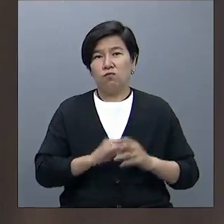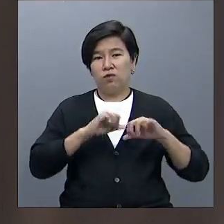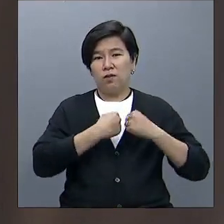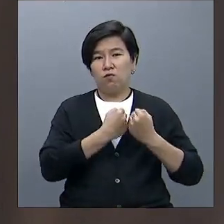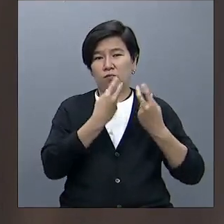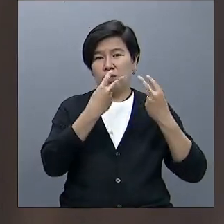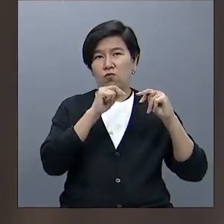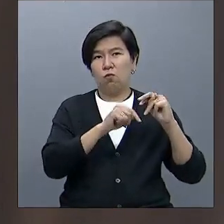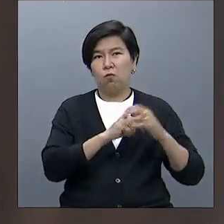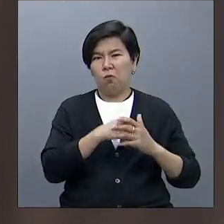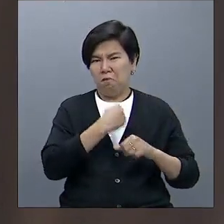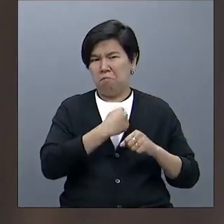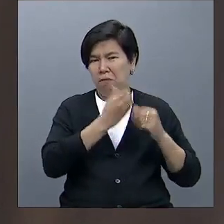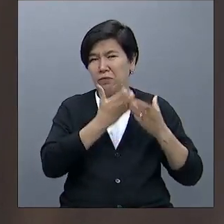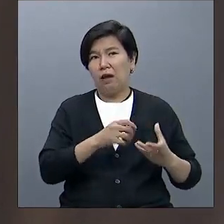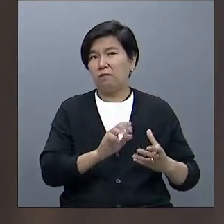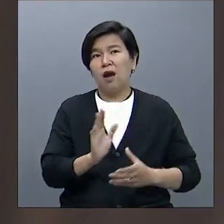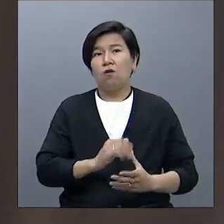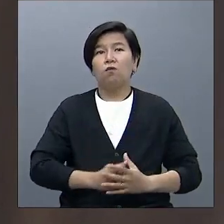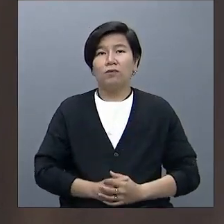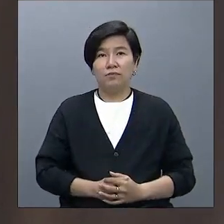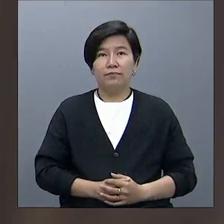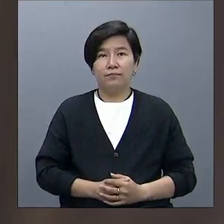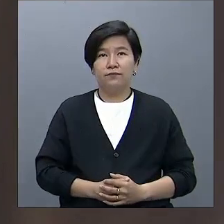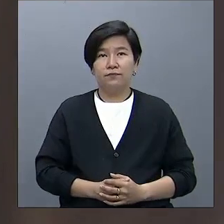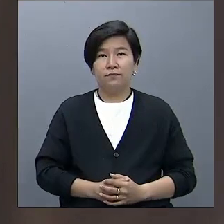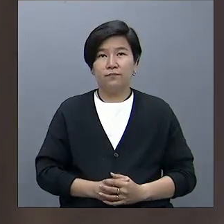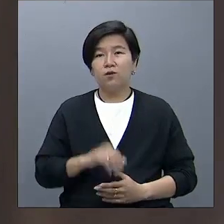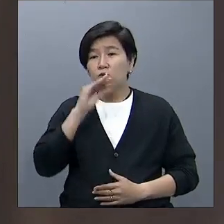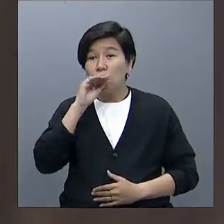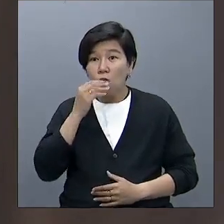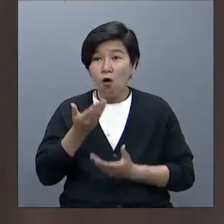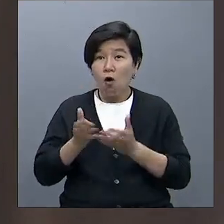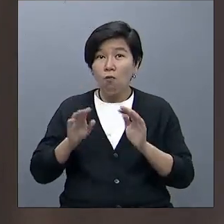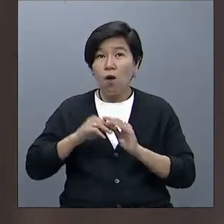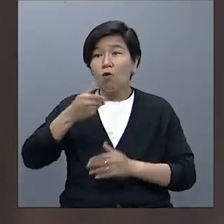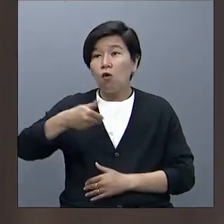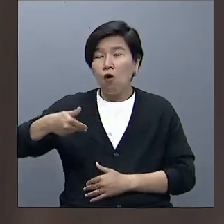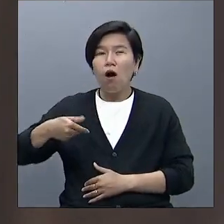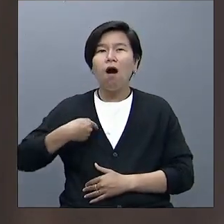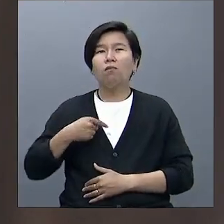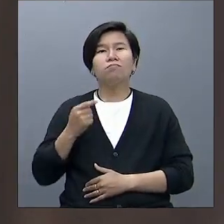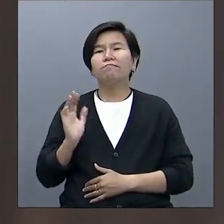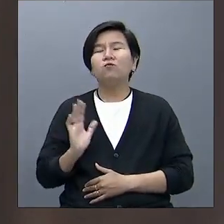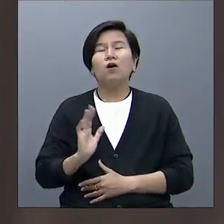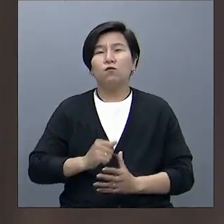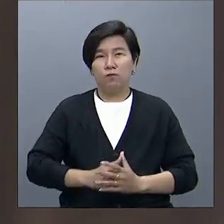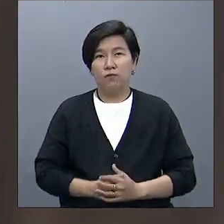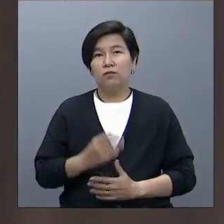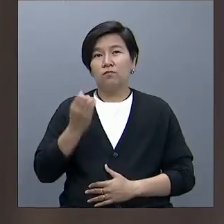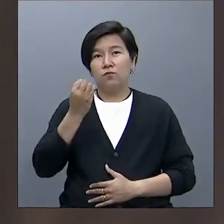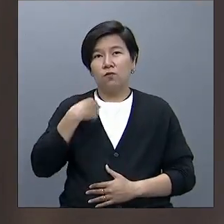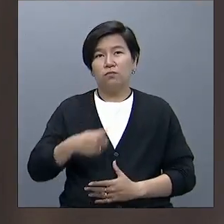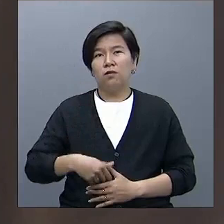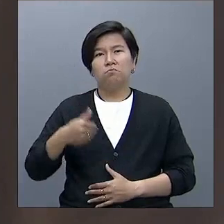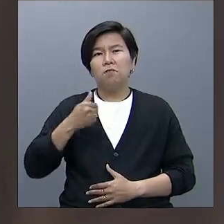ะไปหมดเลยนะเรียกว่านานๆทีครอบครัวจะเรียกร้องเนาะพี่เออะโมคุณเอบอกว่าขอร้องเถอะแป้ง